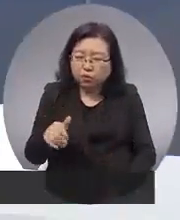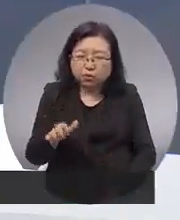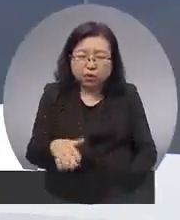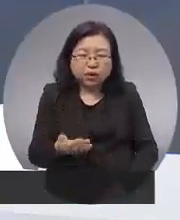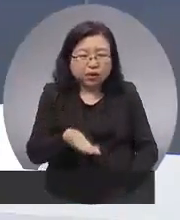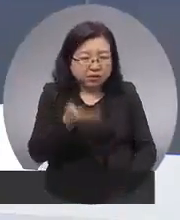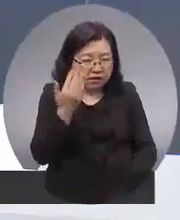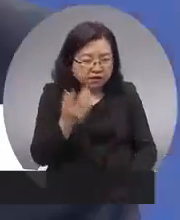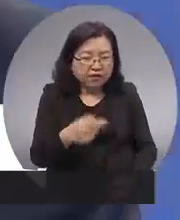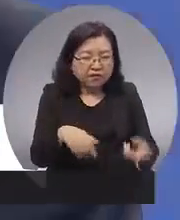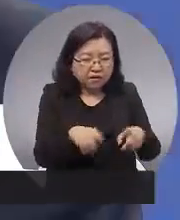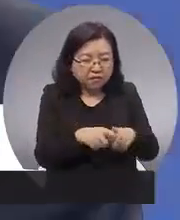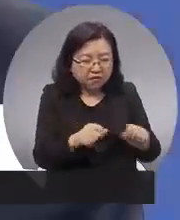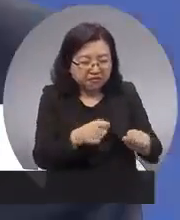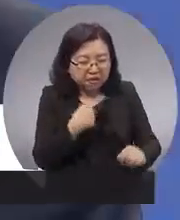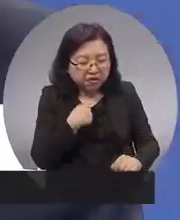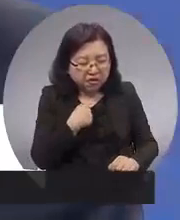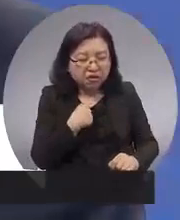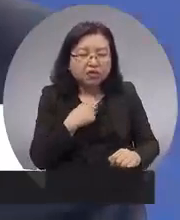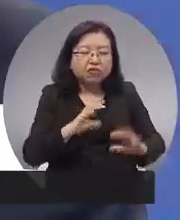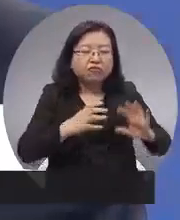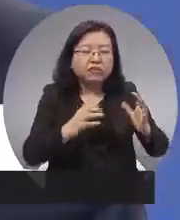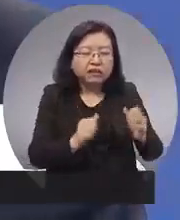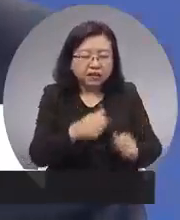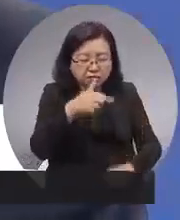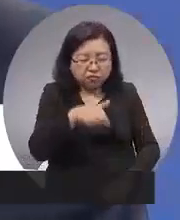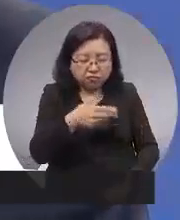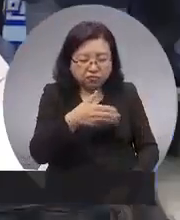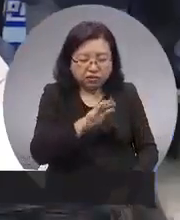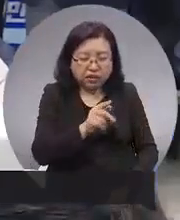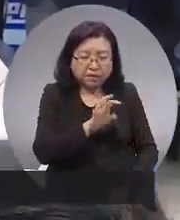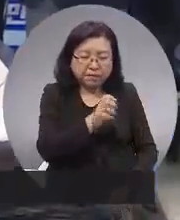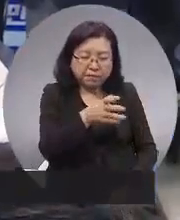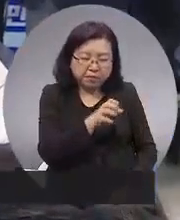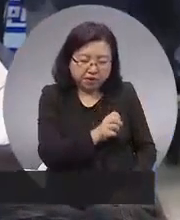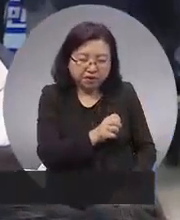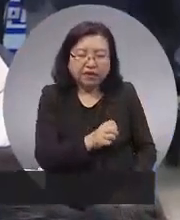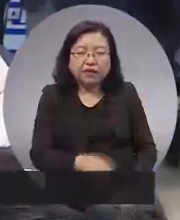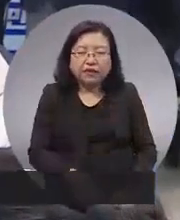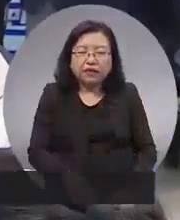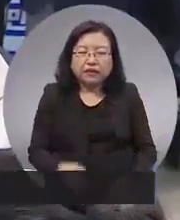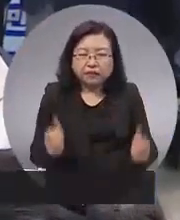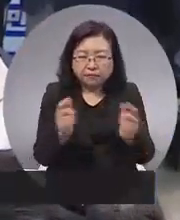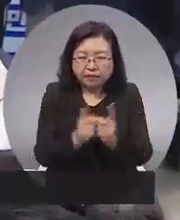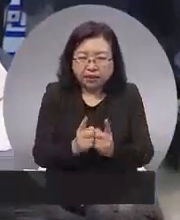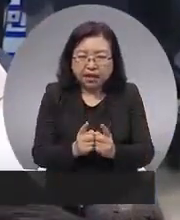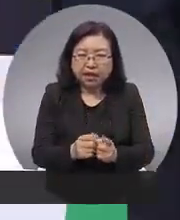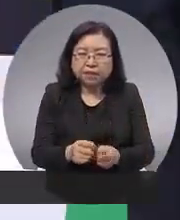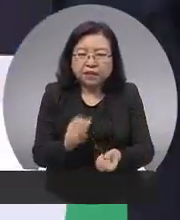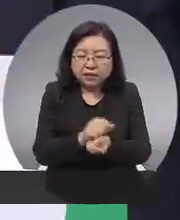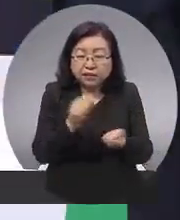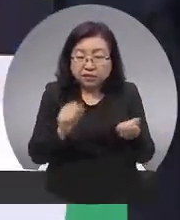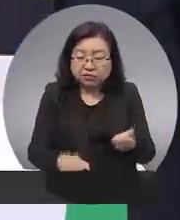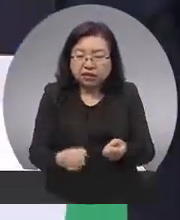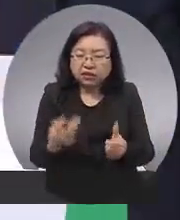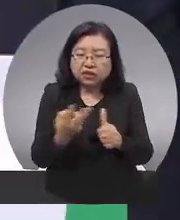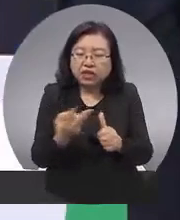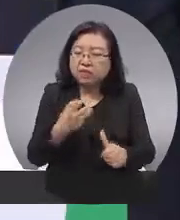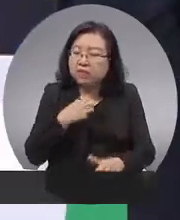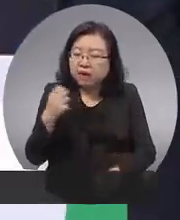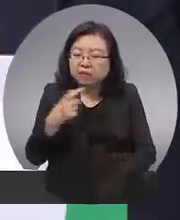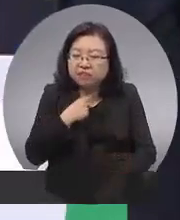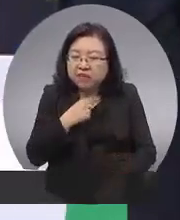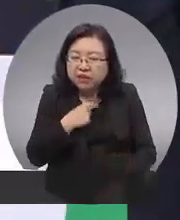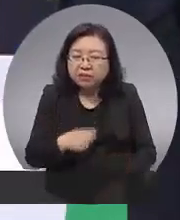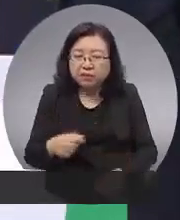먹었던 사이인 국내 힘 이다 평전 그만 읍장 쭈 진천군 에선 3선을 노리는 민주당 송 기